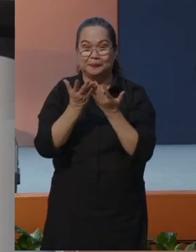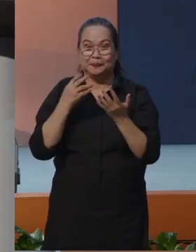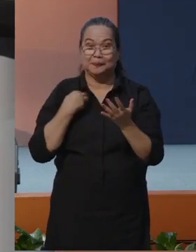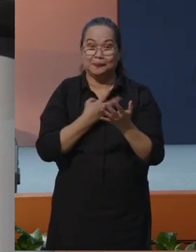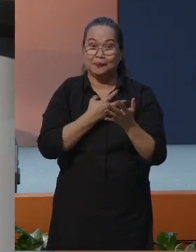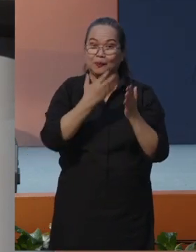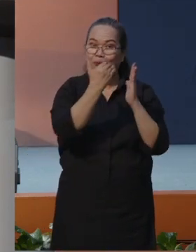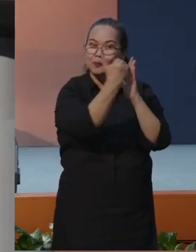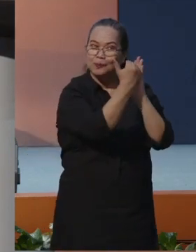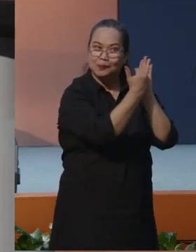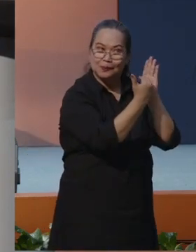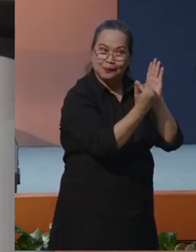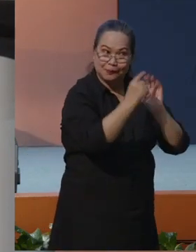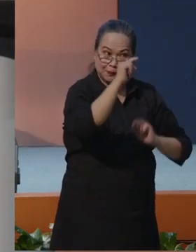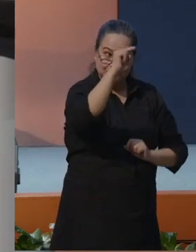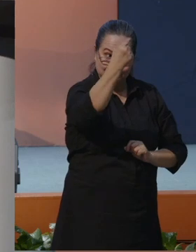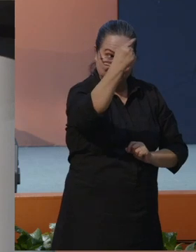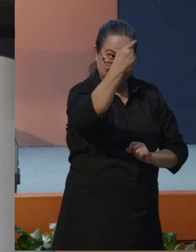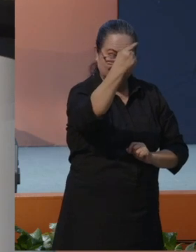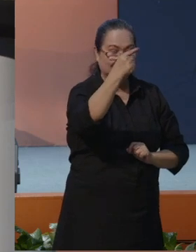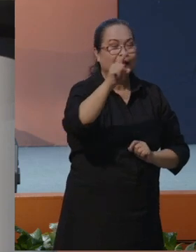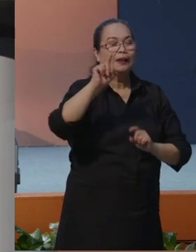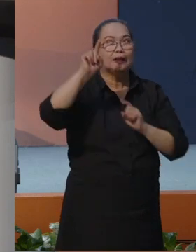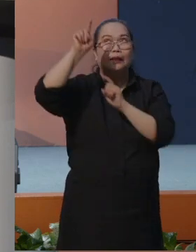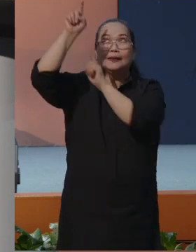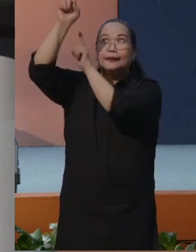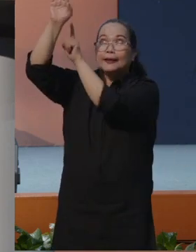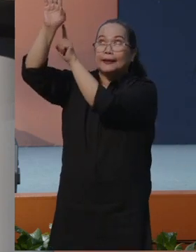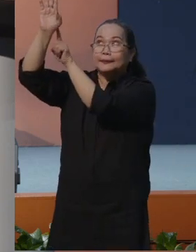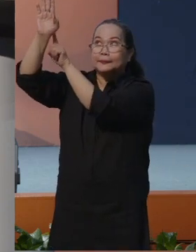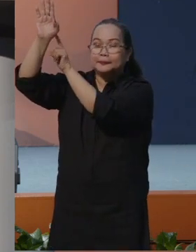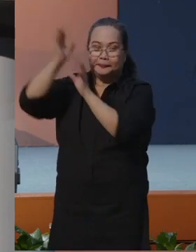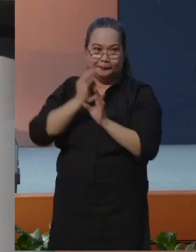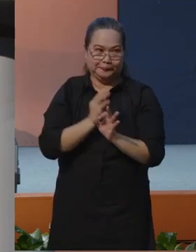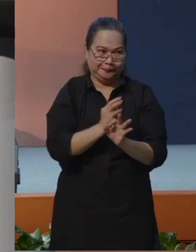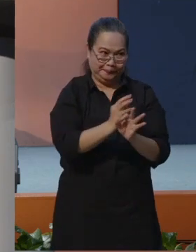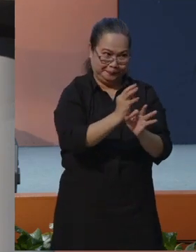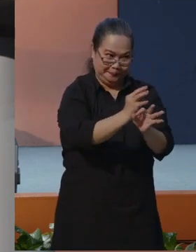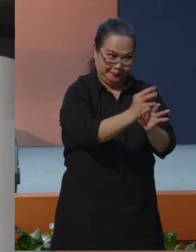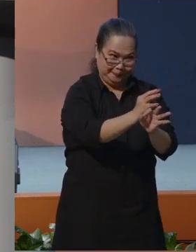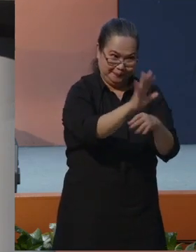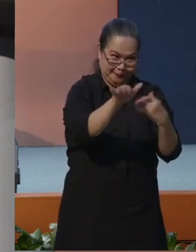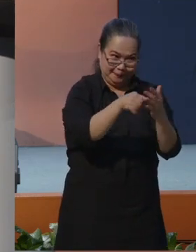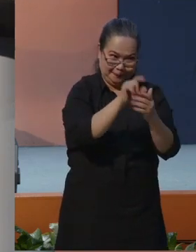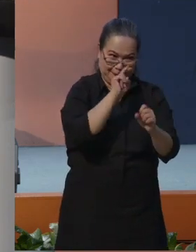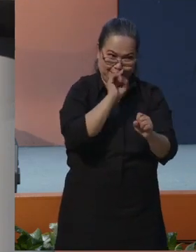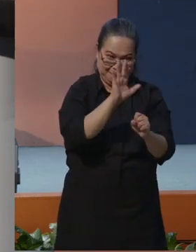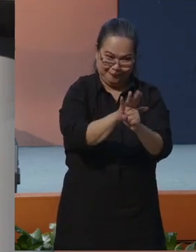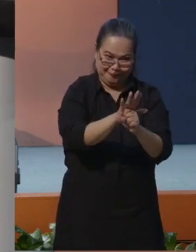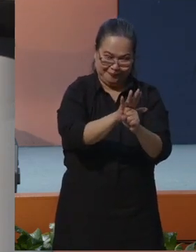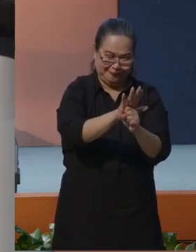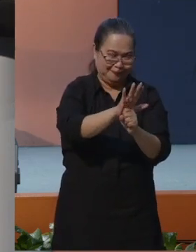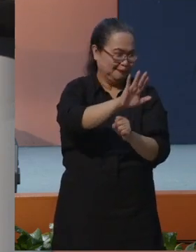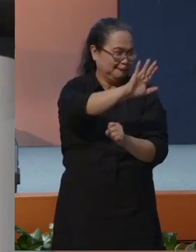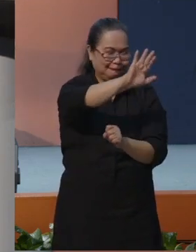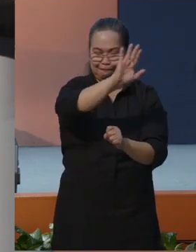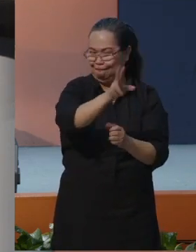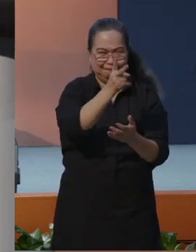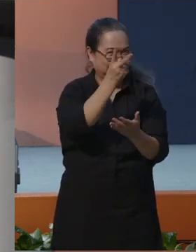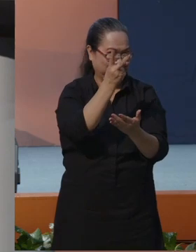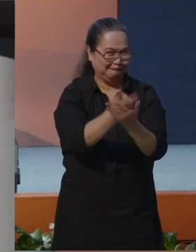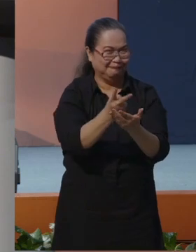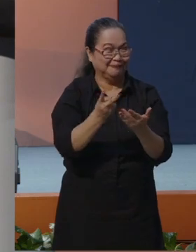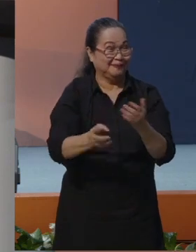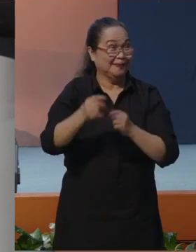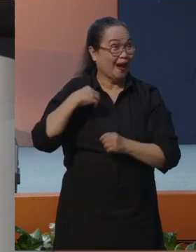yung detalye. Una, ang Diyos ay tapat sa kanyang mga pangako. Tandaan po natin yan. Ang